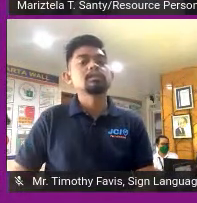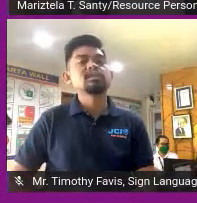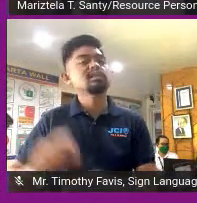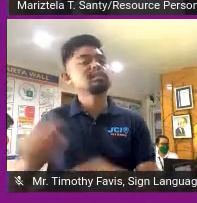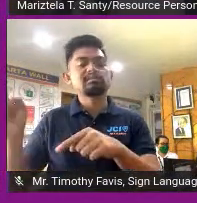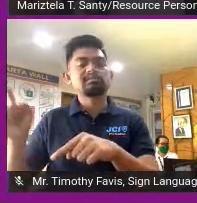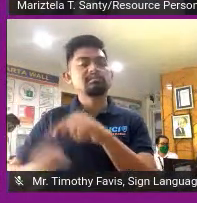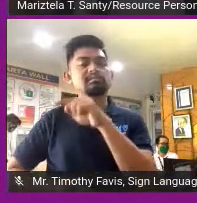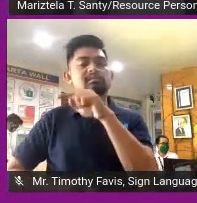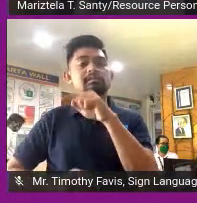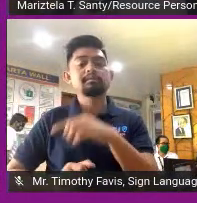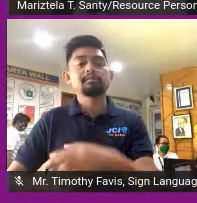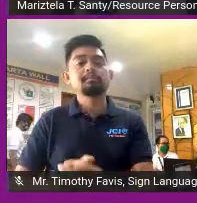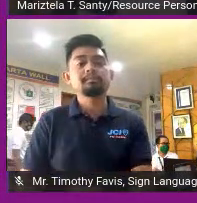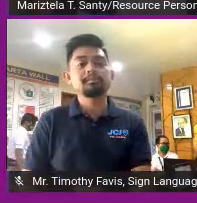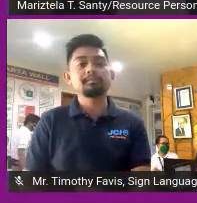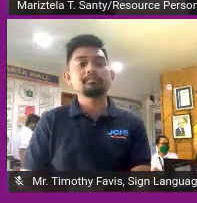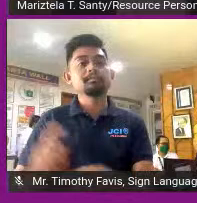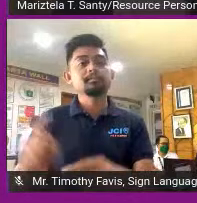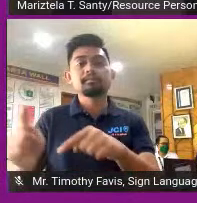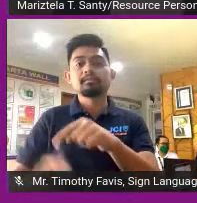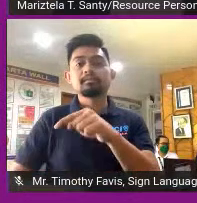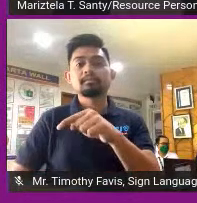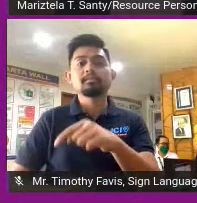tayo mag